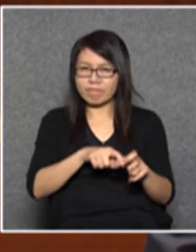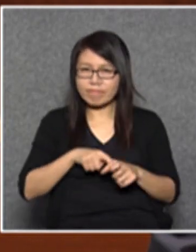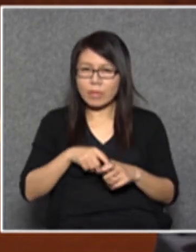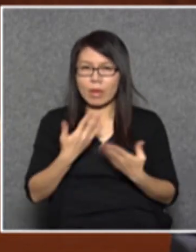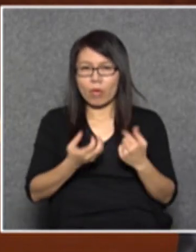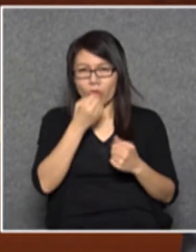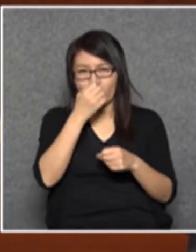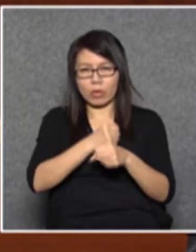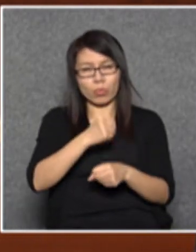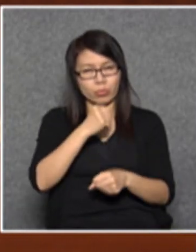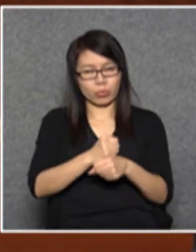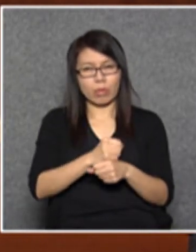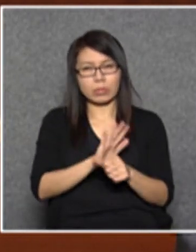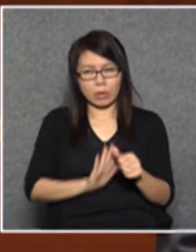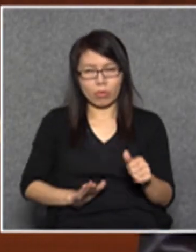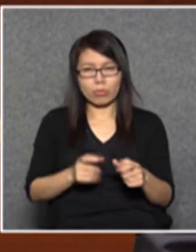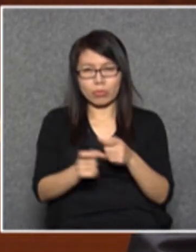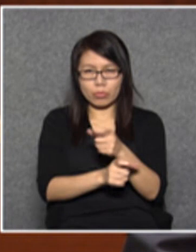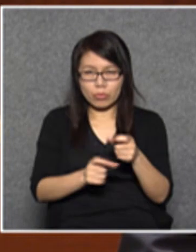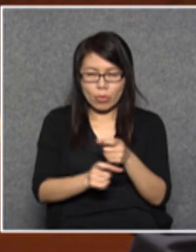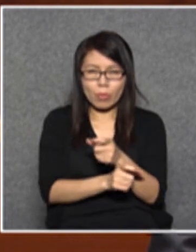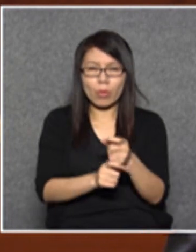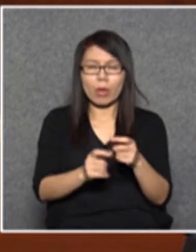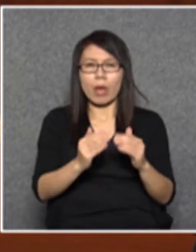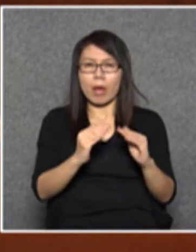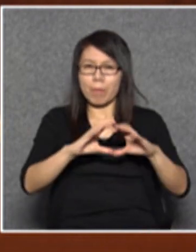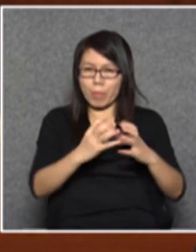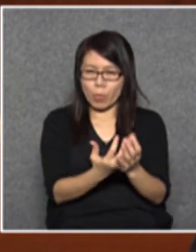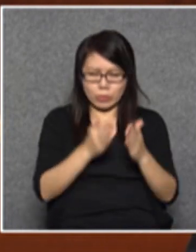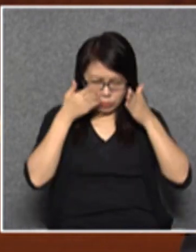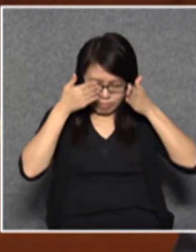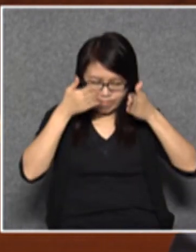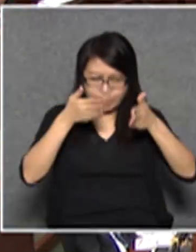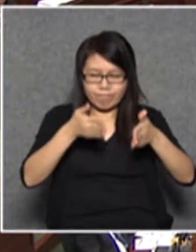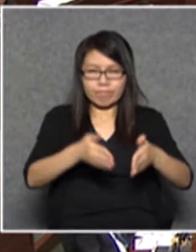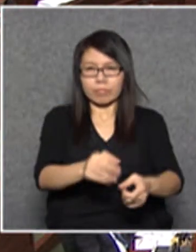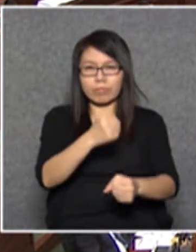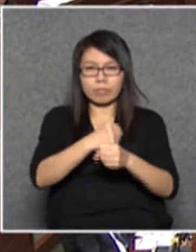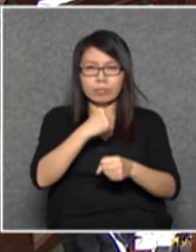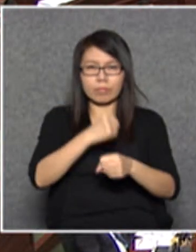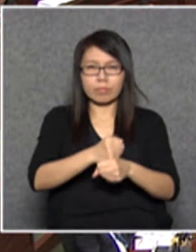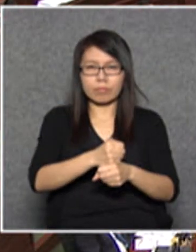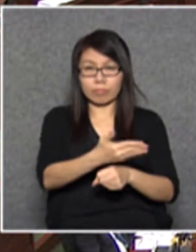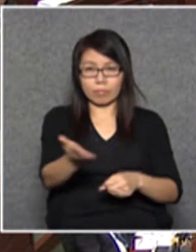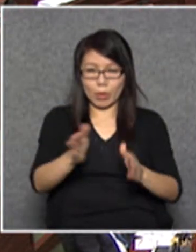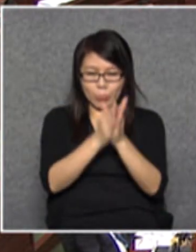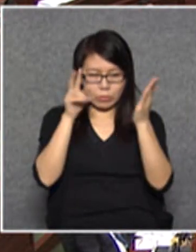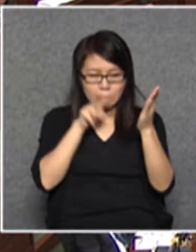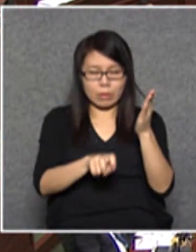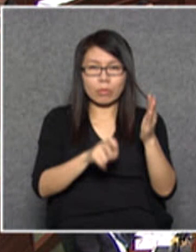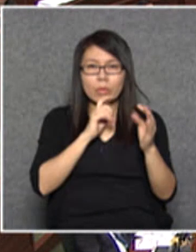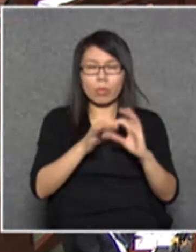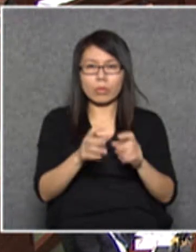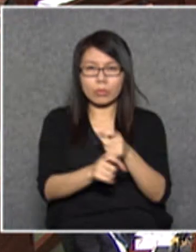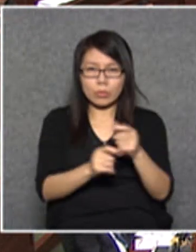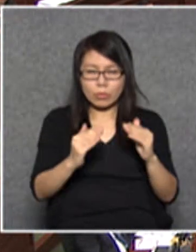就業。我們的商務和經濟部門是需要集中全力去做事。大家如果看報紙看到我們的商務及經